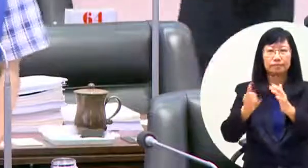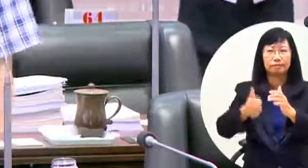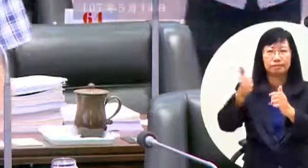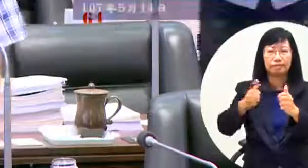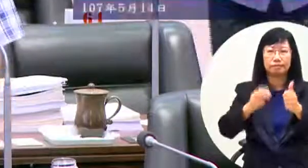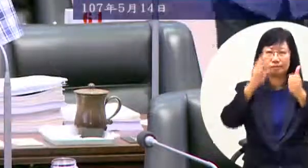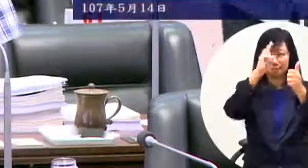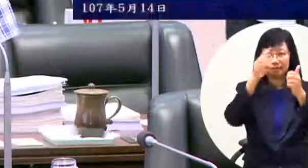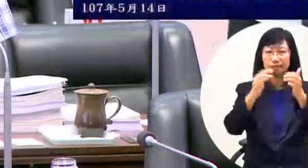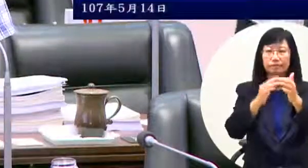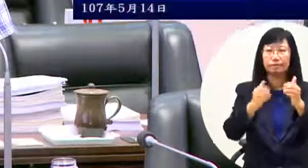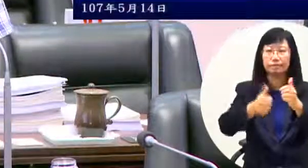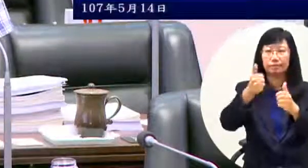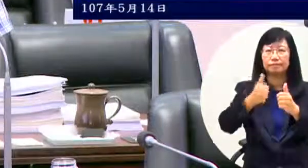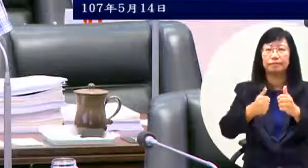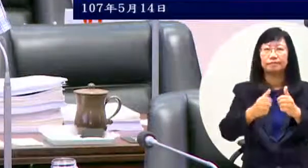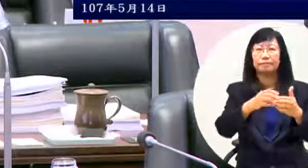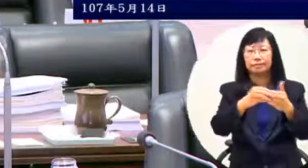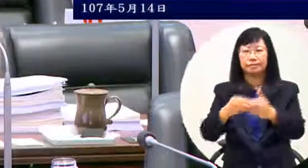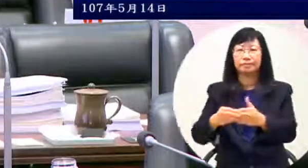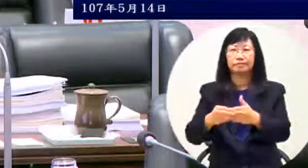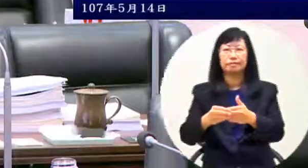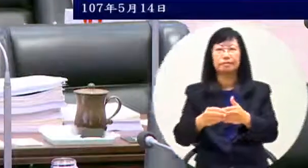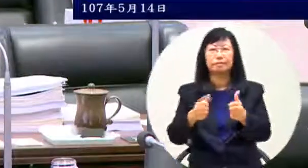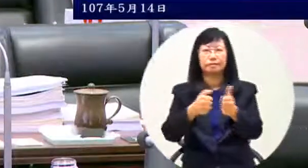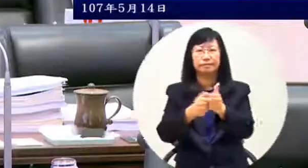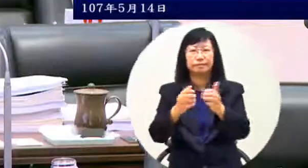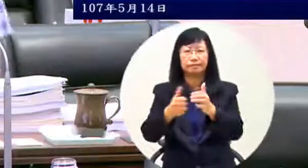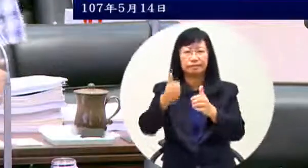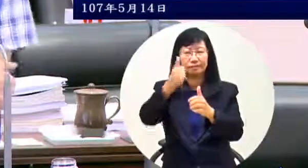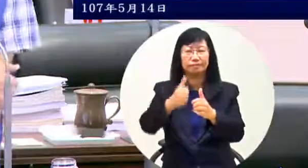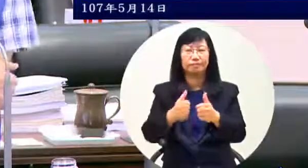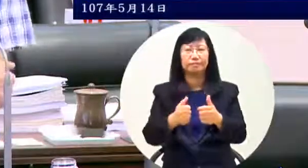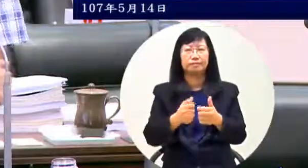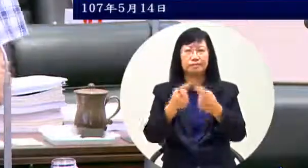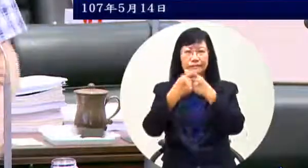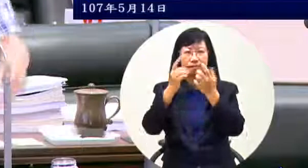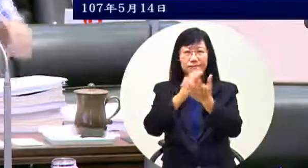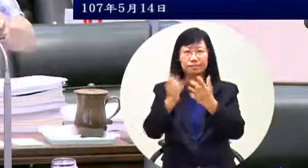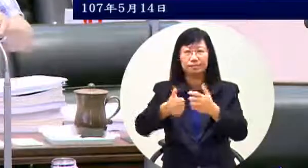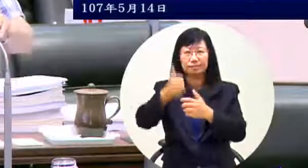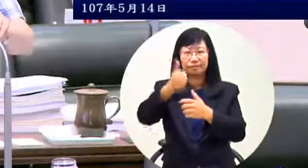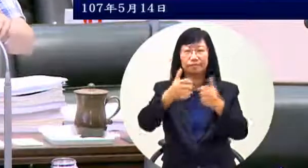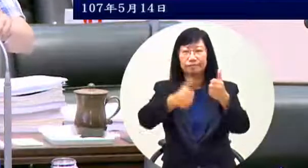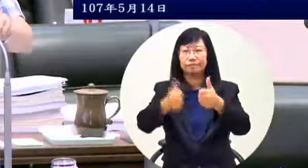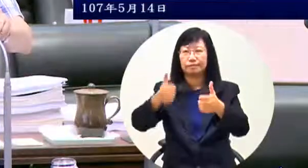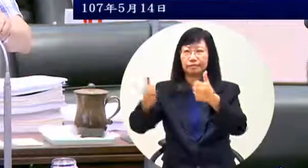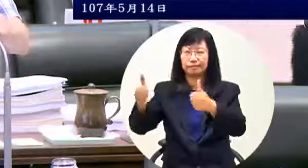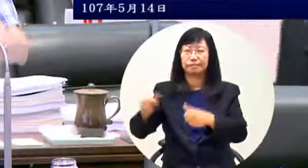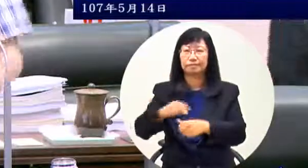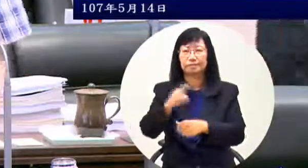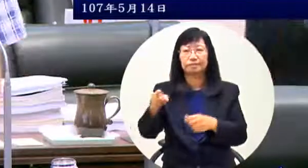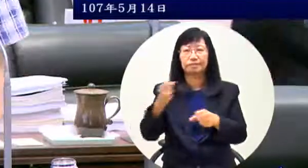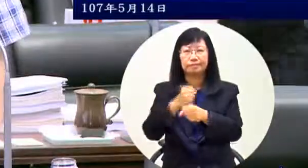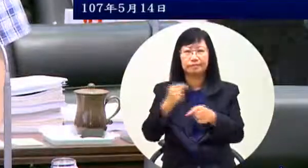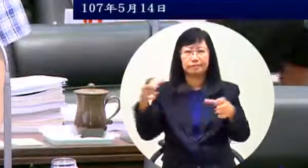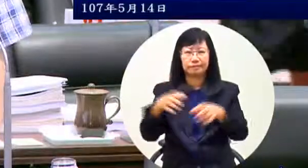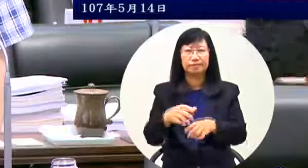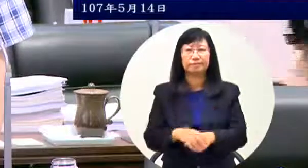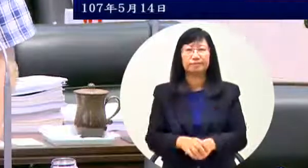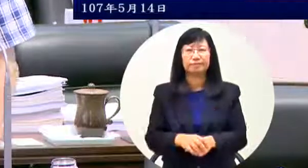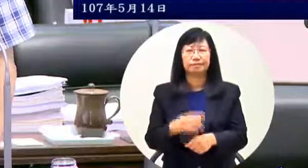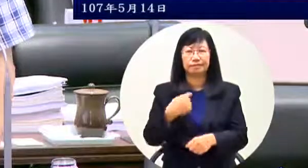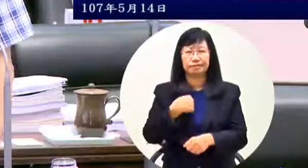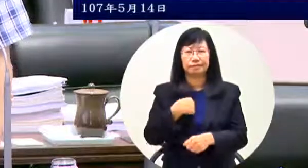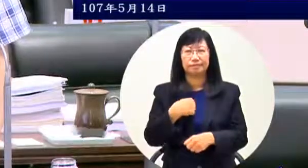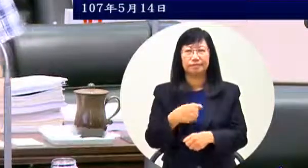长、秘书长、各局处所长、各位同仁，萧永达议员，我们电视机前的观